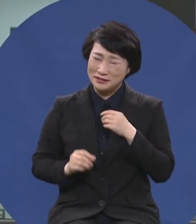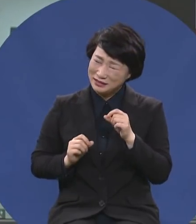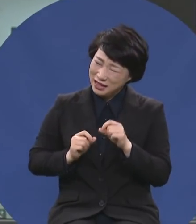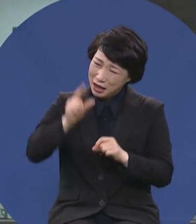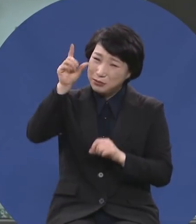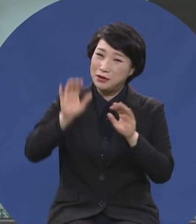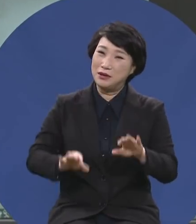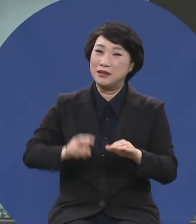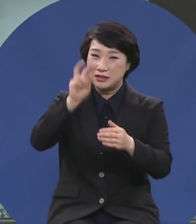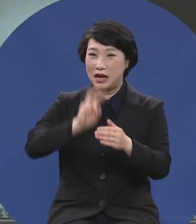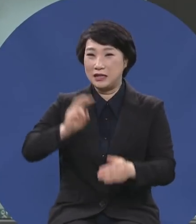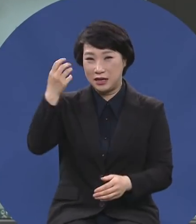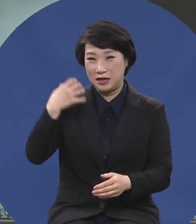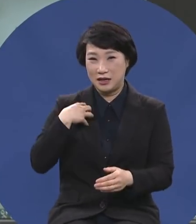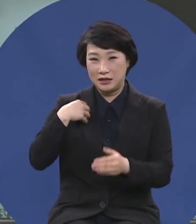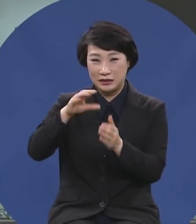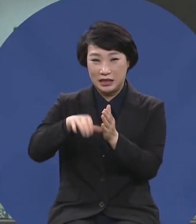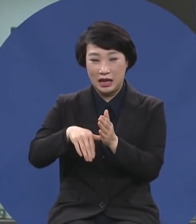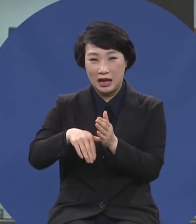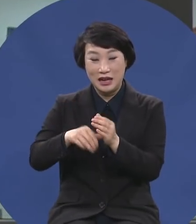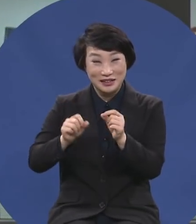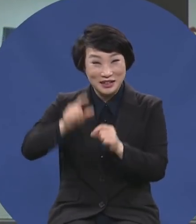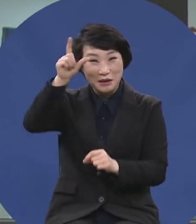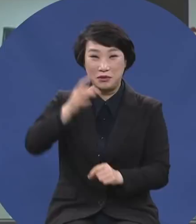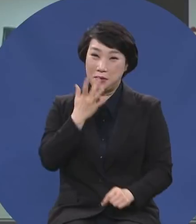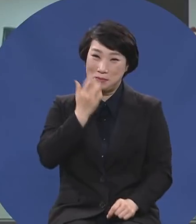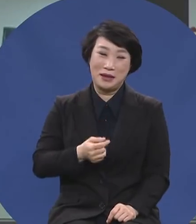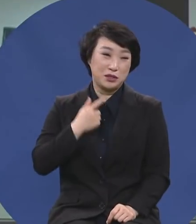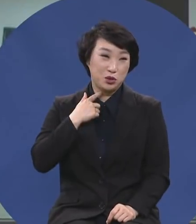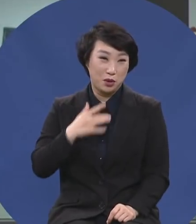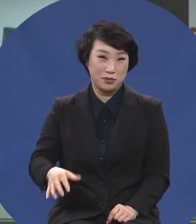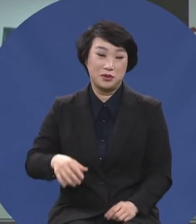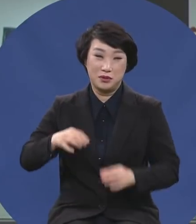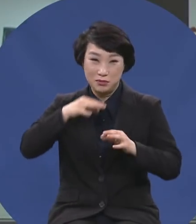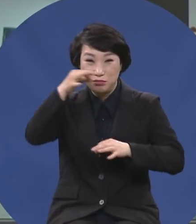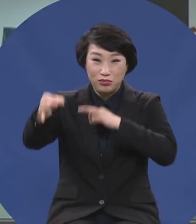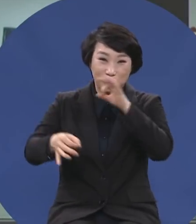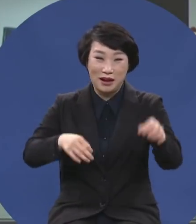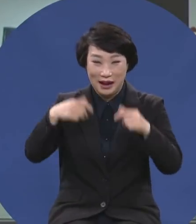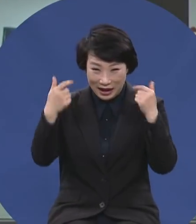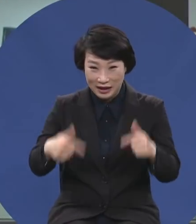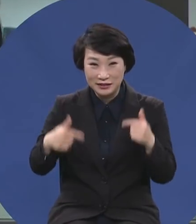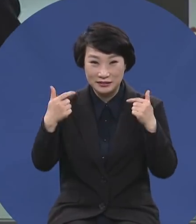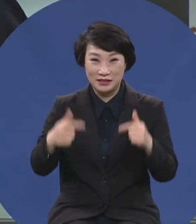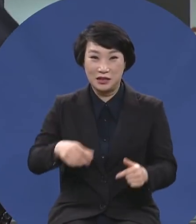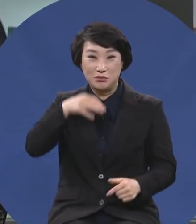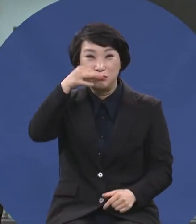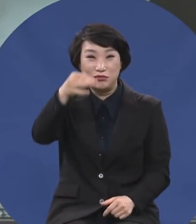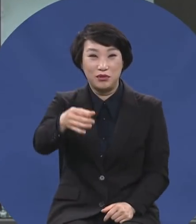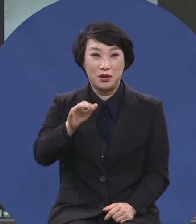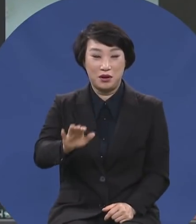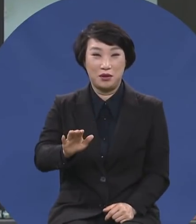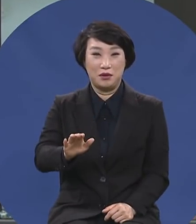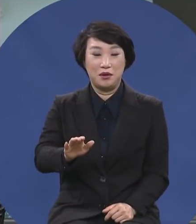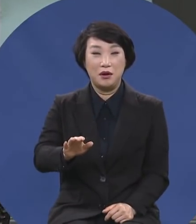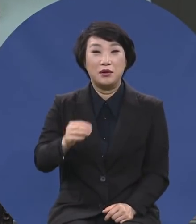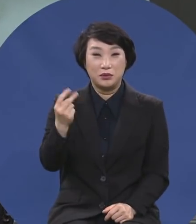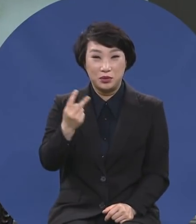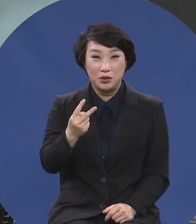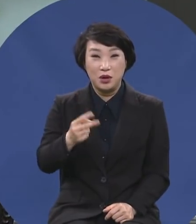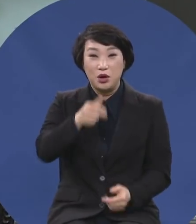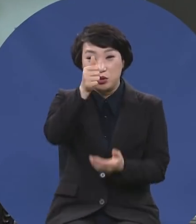거의 찬양 인도할 때 거의 불러요. 거의. 예.